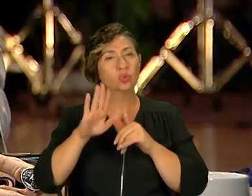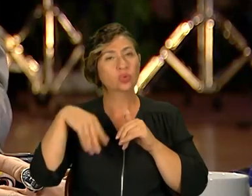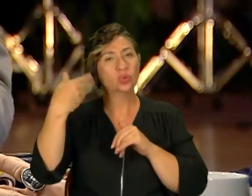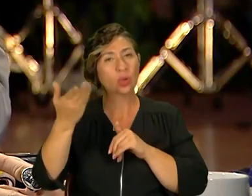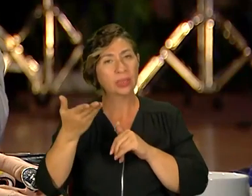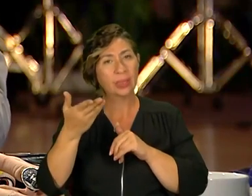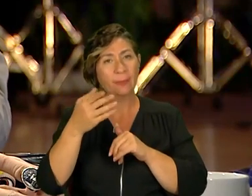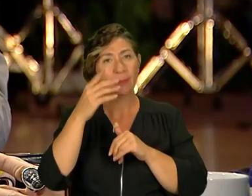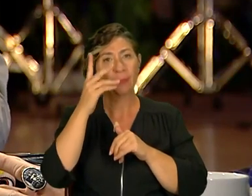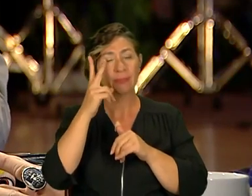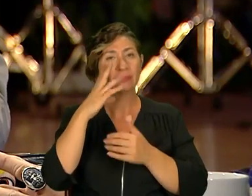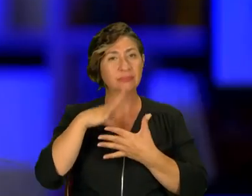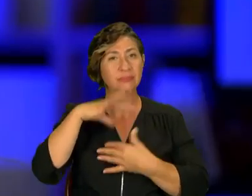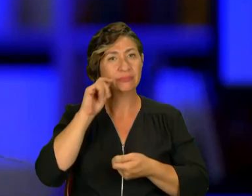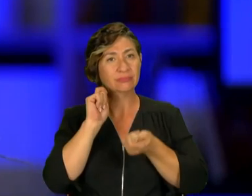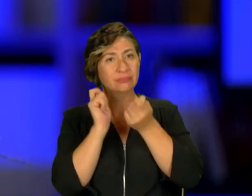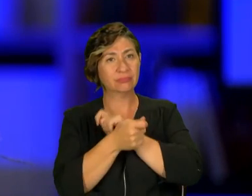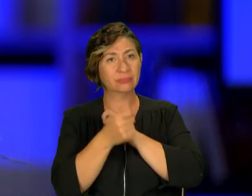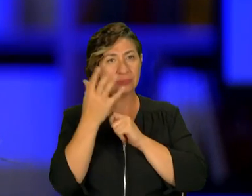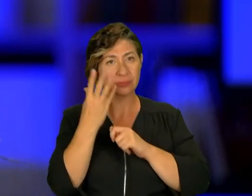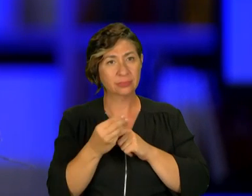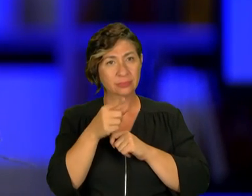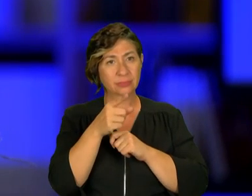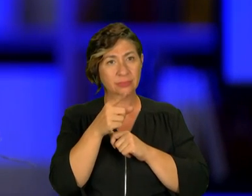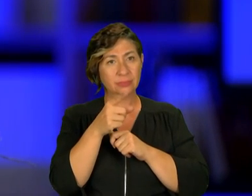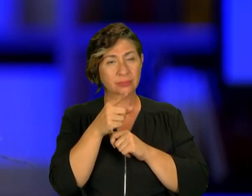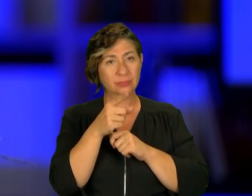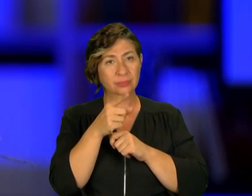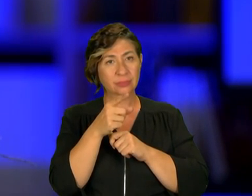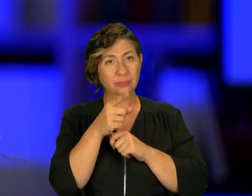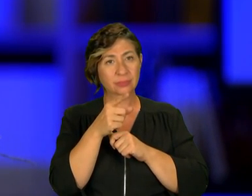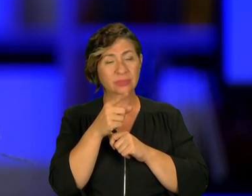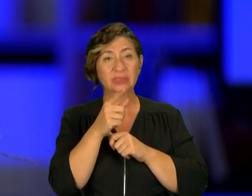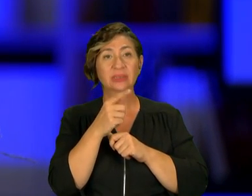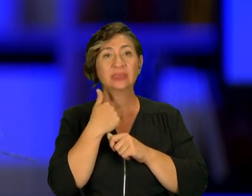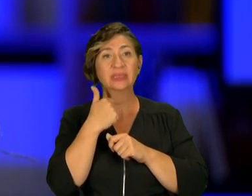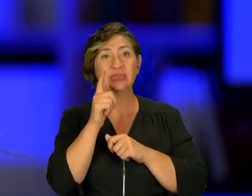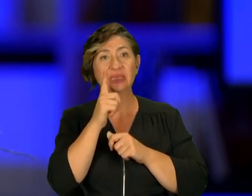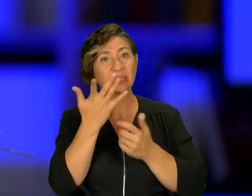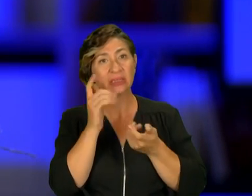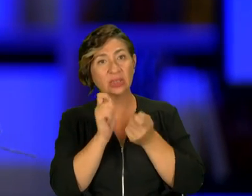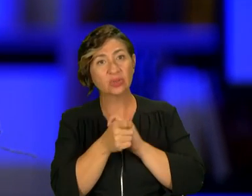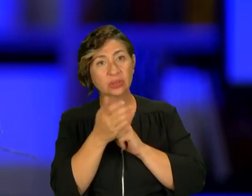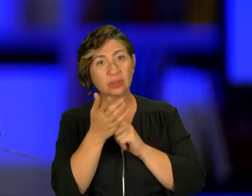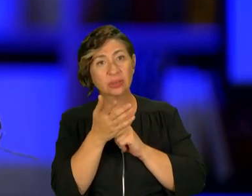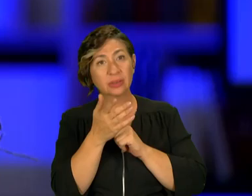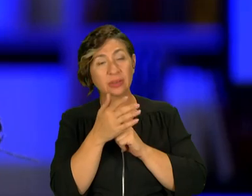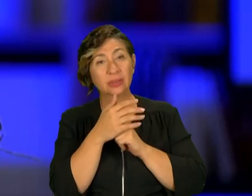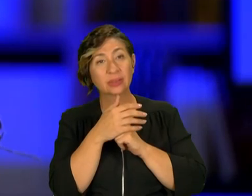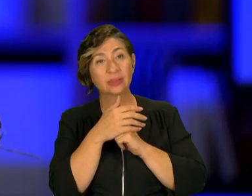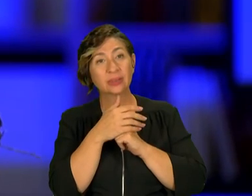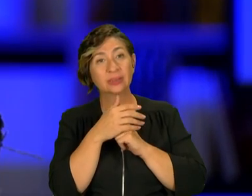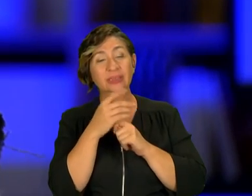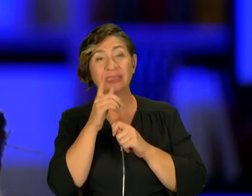sonradan bir cinsiyet değiştirme ameliyatı oldu. Evet. Ve sesin nasıl bu hale geldi?